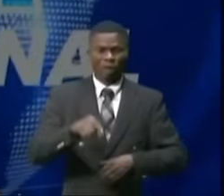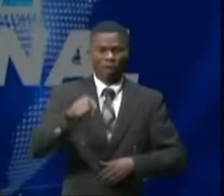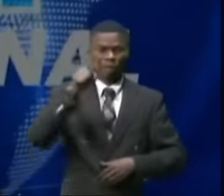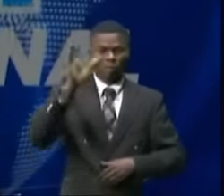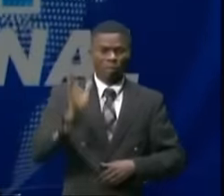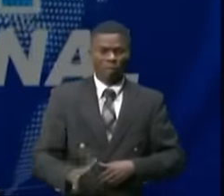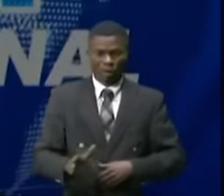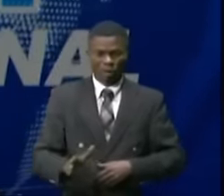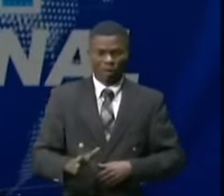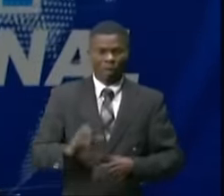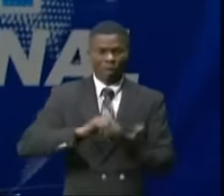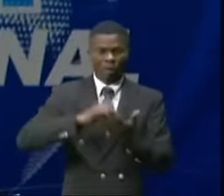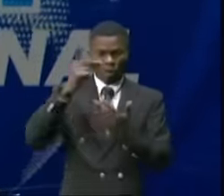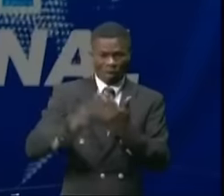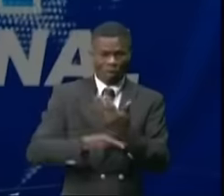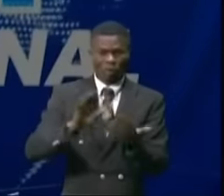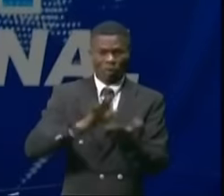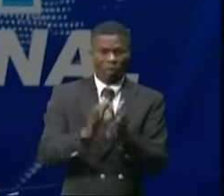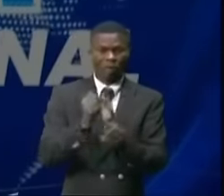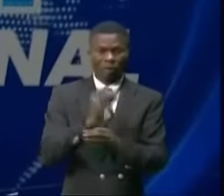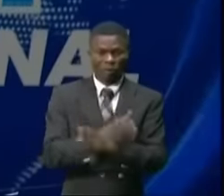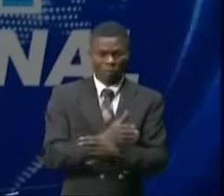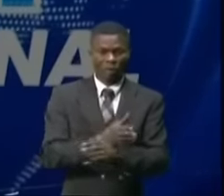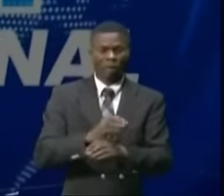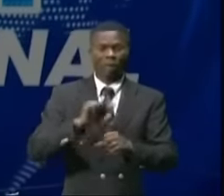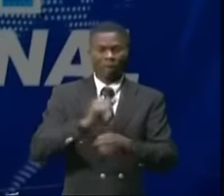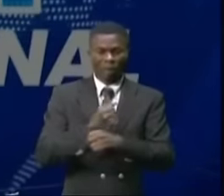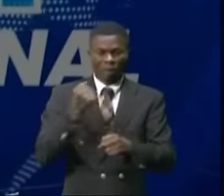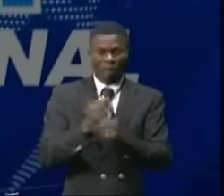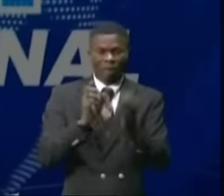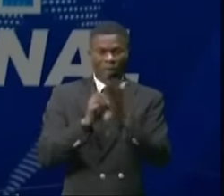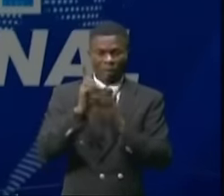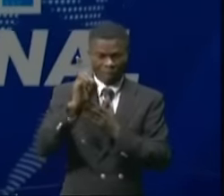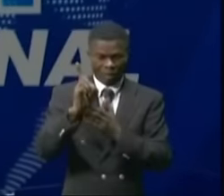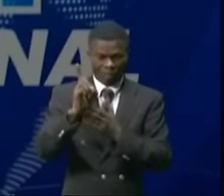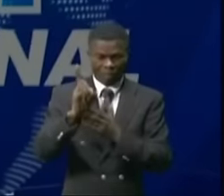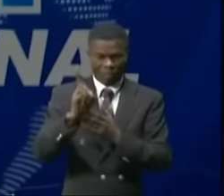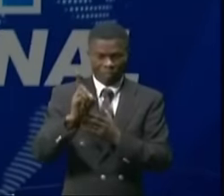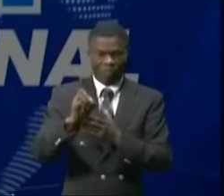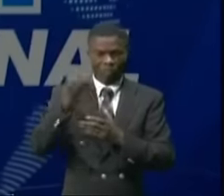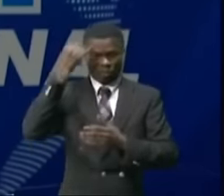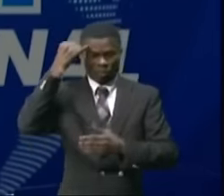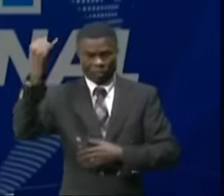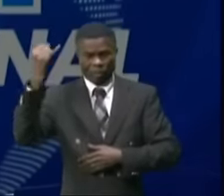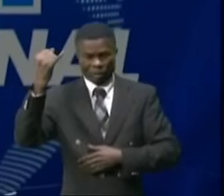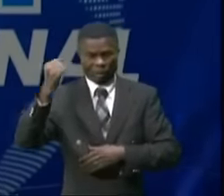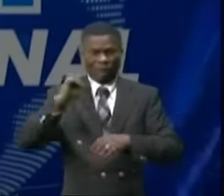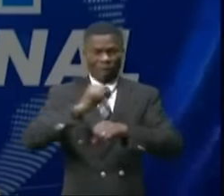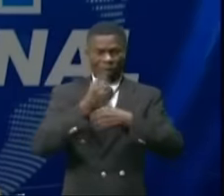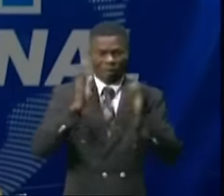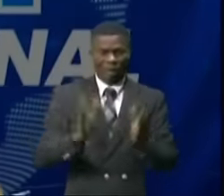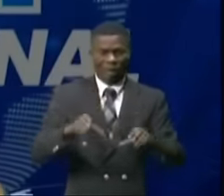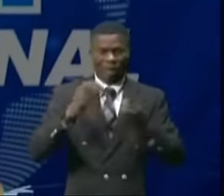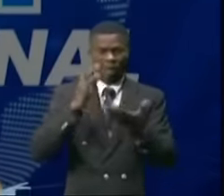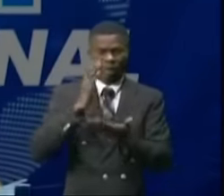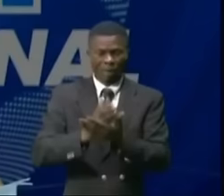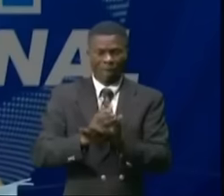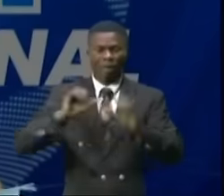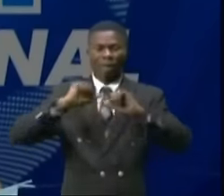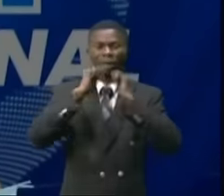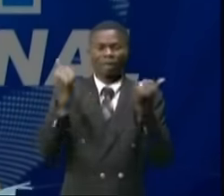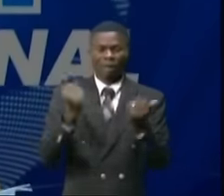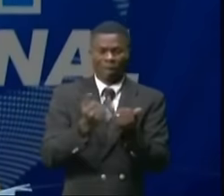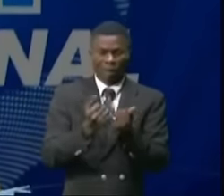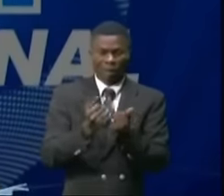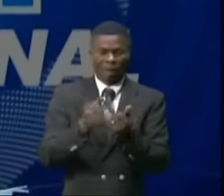souci de matérialiser cette volonté de création et de développement des initiatives entrepreneuriales privées, votre agence